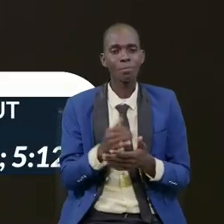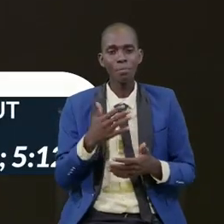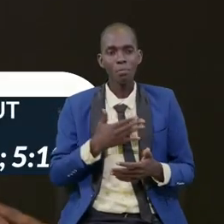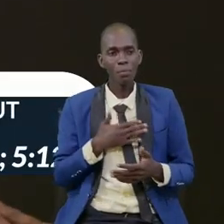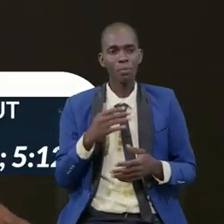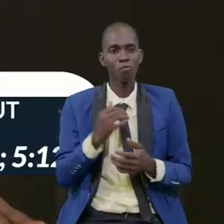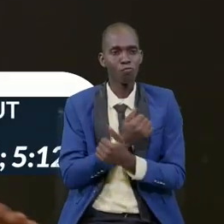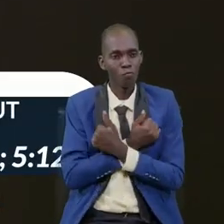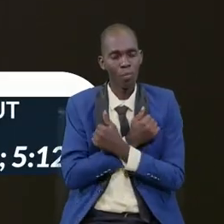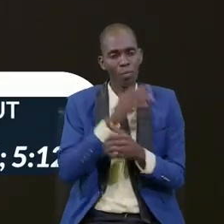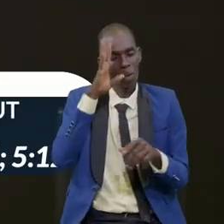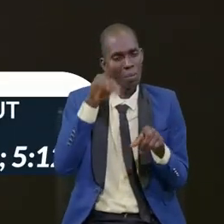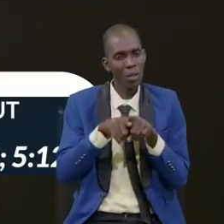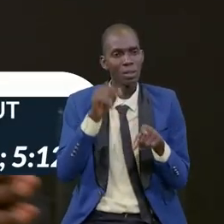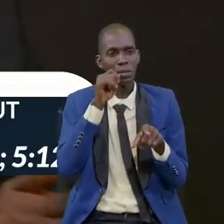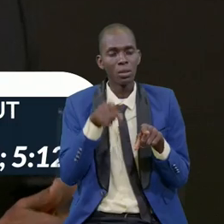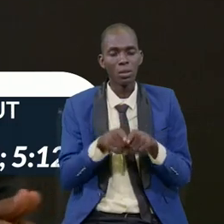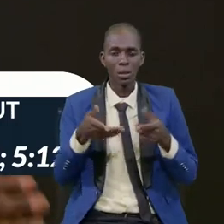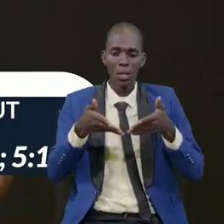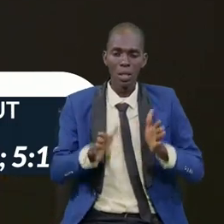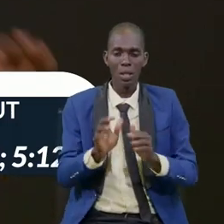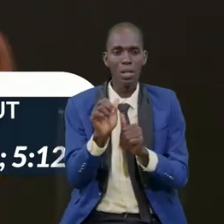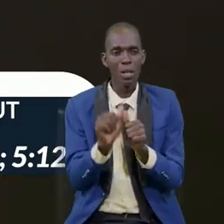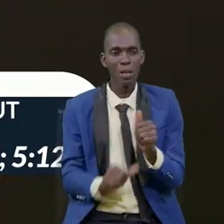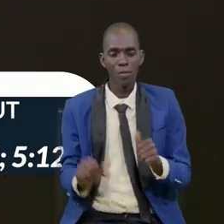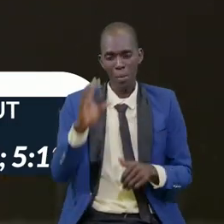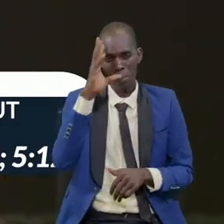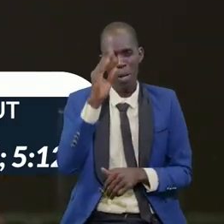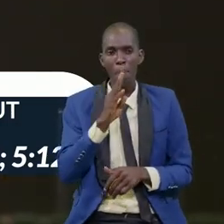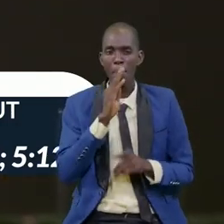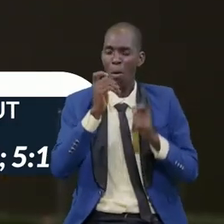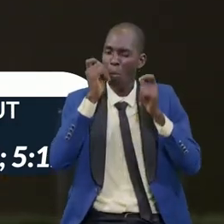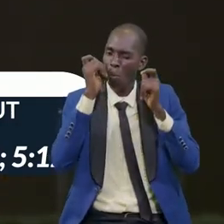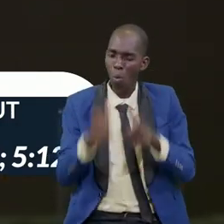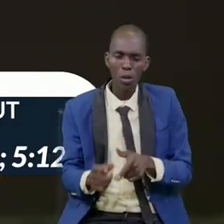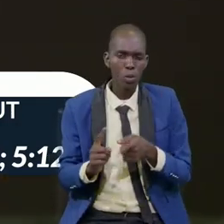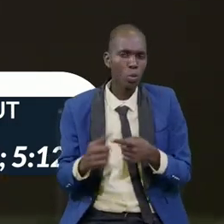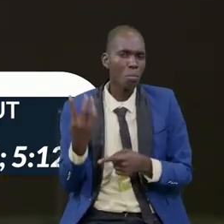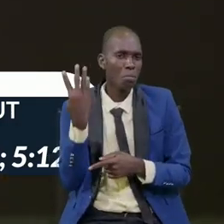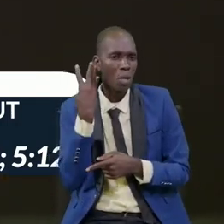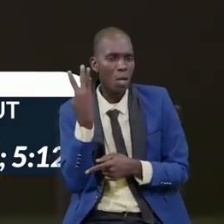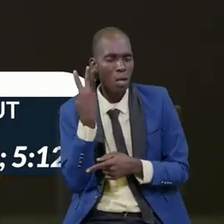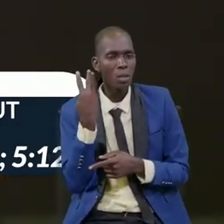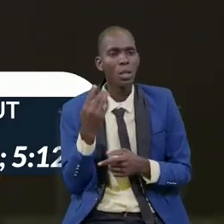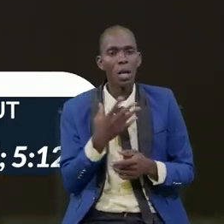Sachez-le, mes frères bien-aimés, ainsi que tout homme soit prompt à écouter,